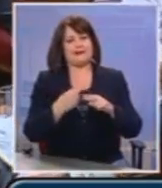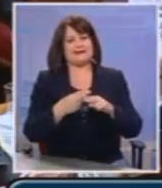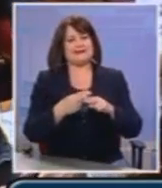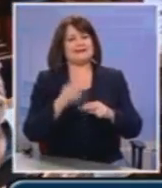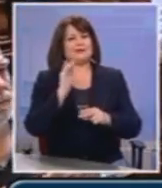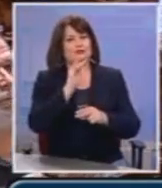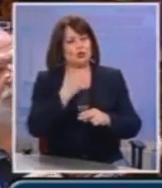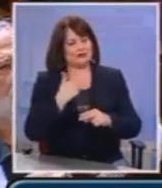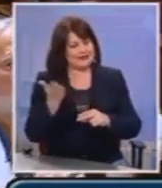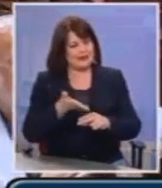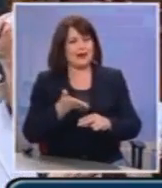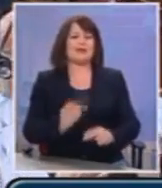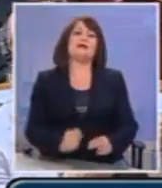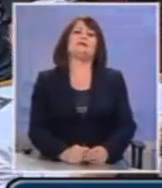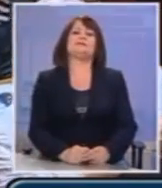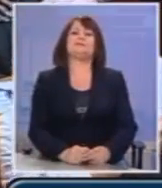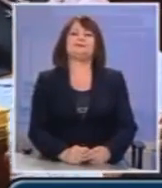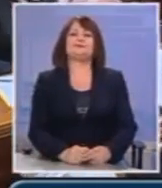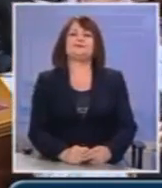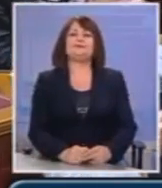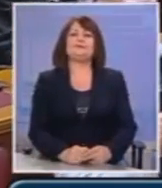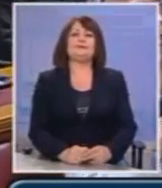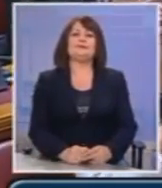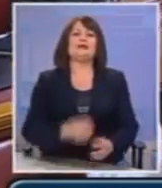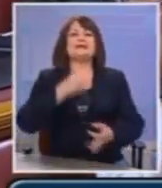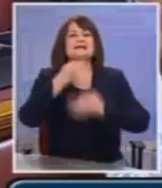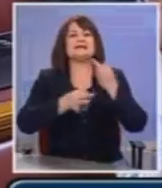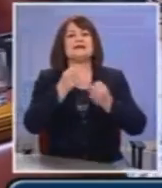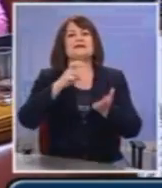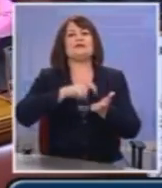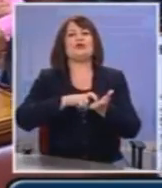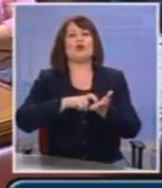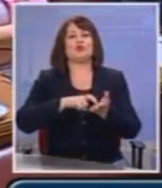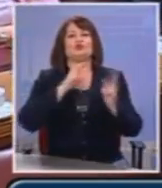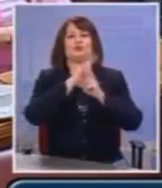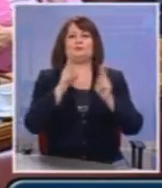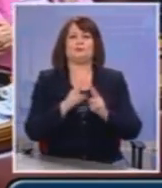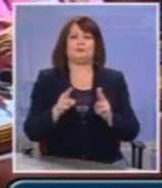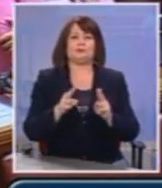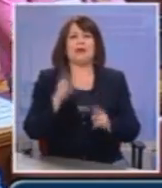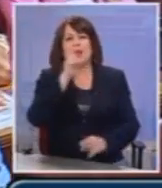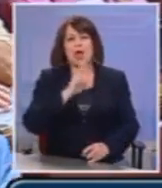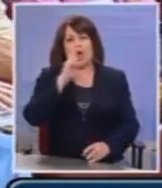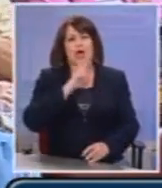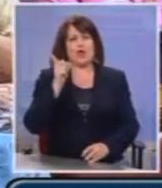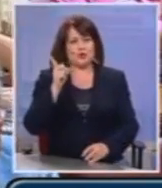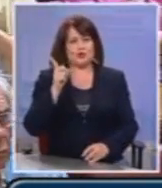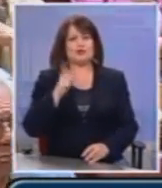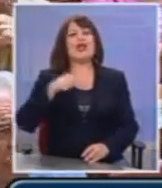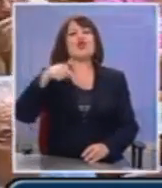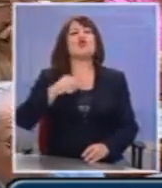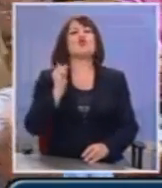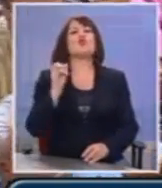προσκλήσεως μου ε ο σύμβουλος πρεσβευτής της ομοσπονδίας της ρωσίας κύριος